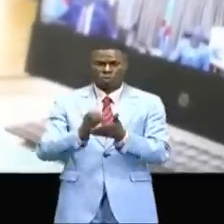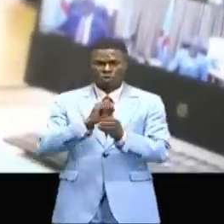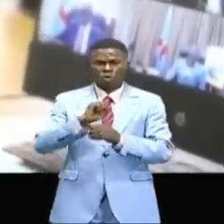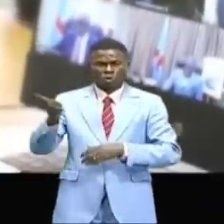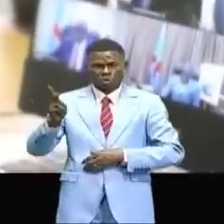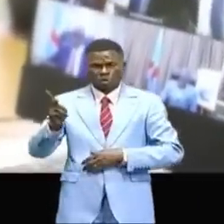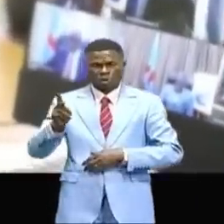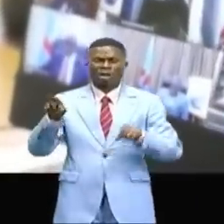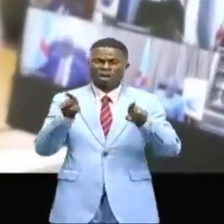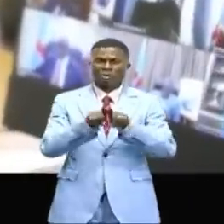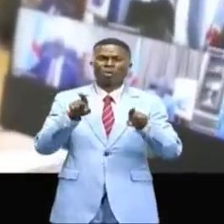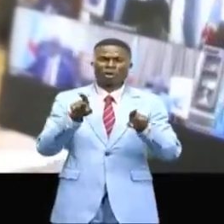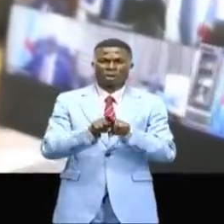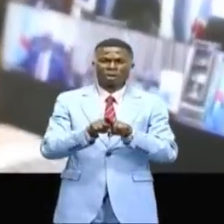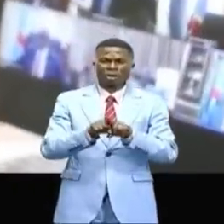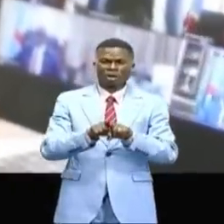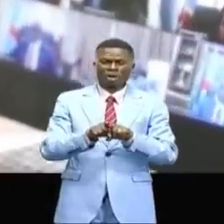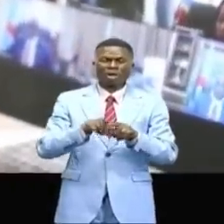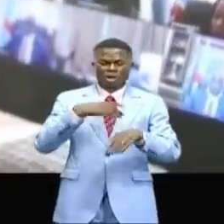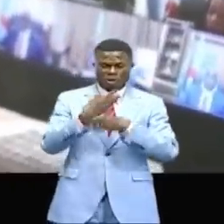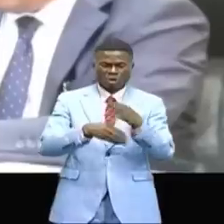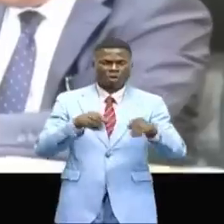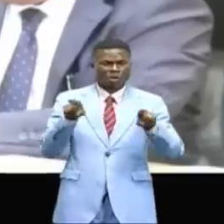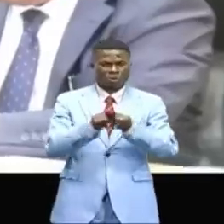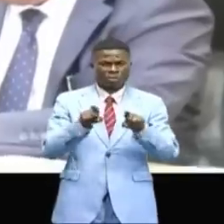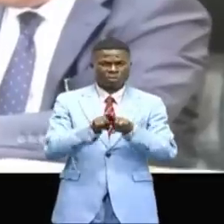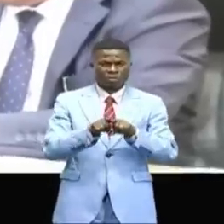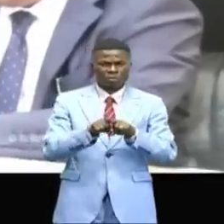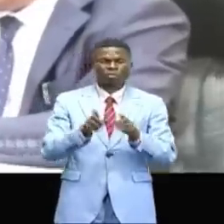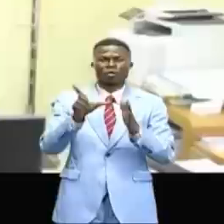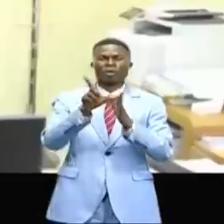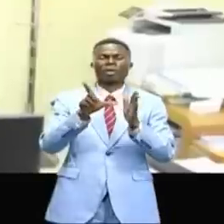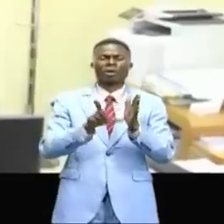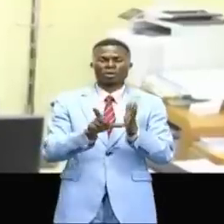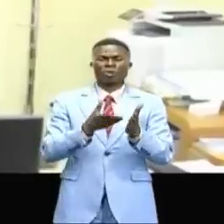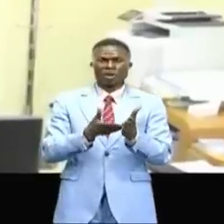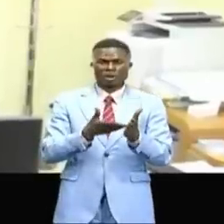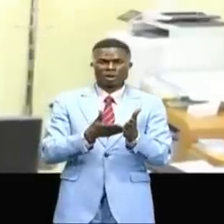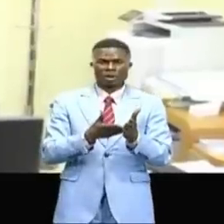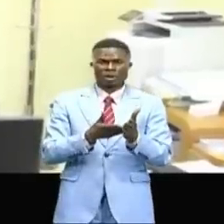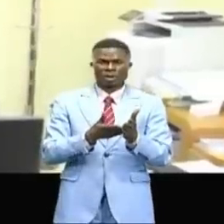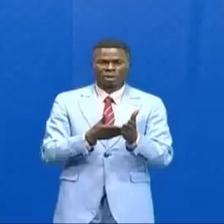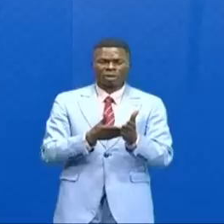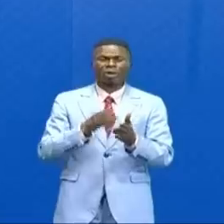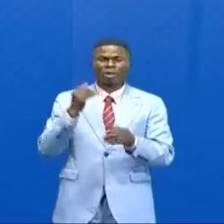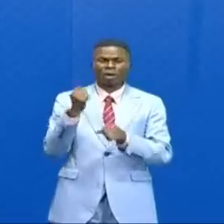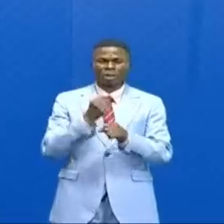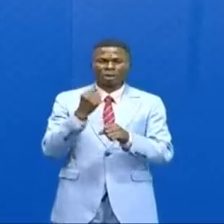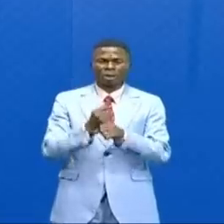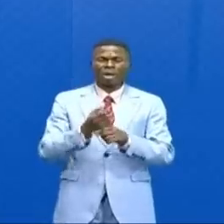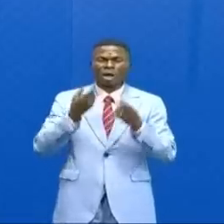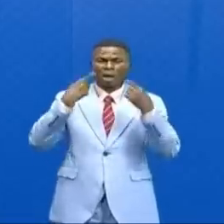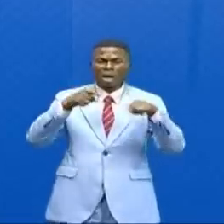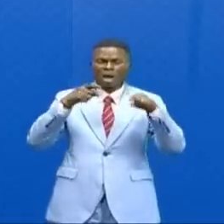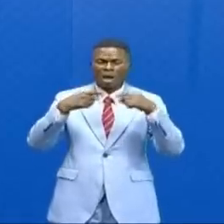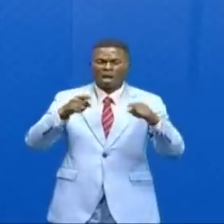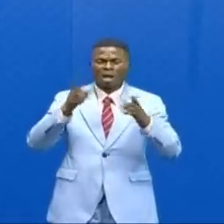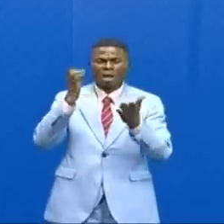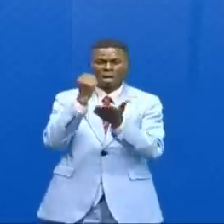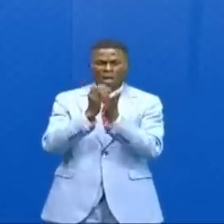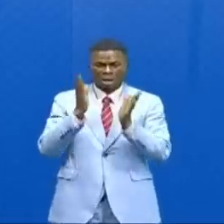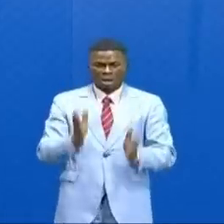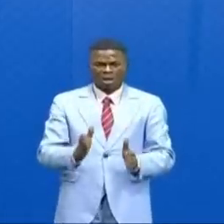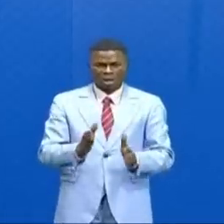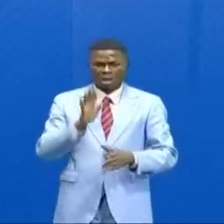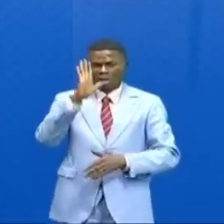été également amorcé, conformément à la réglementation, les processus de rappel des diplomates ayant presté